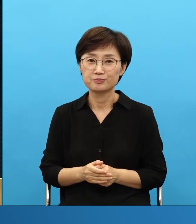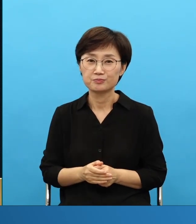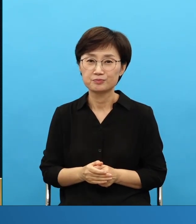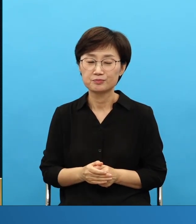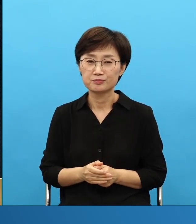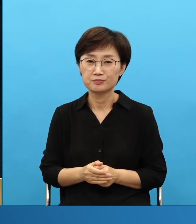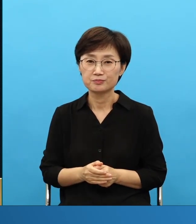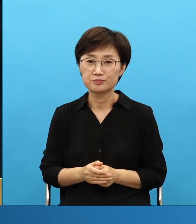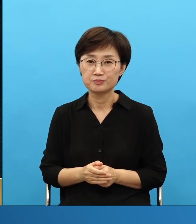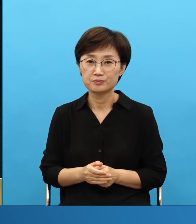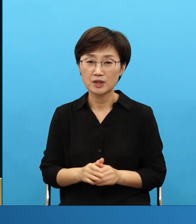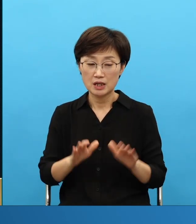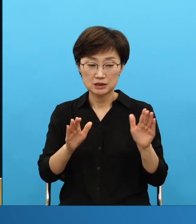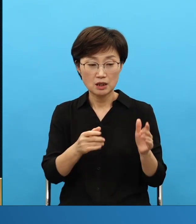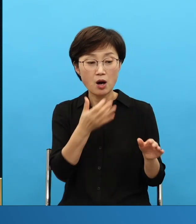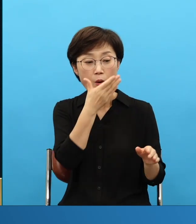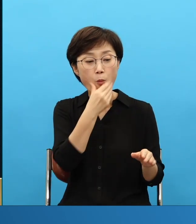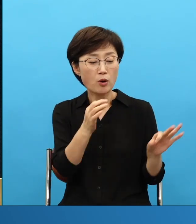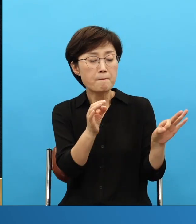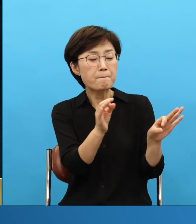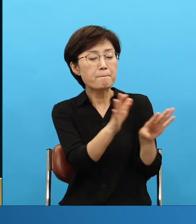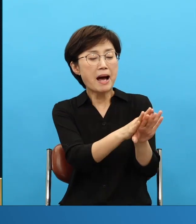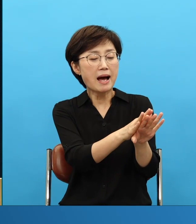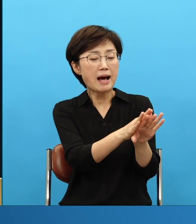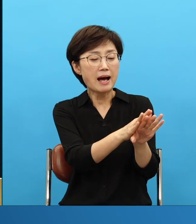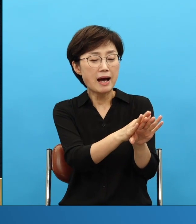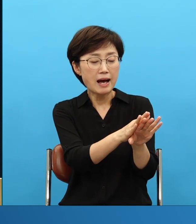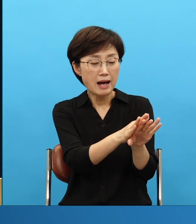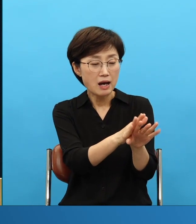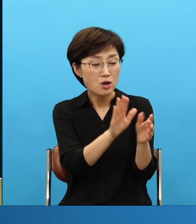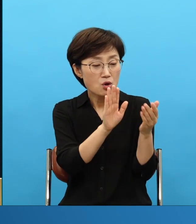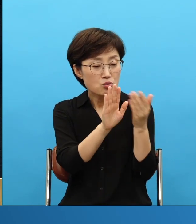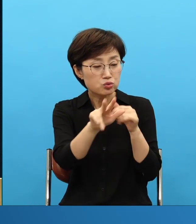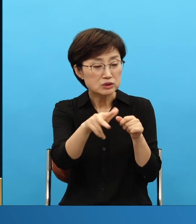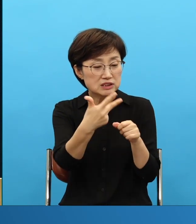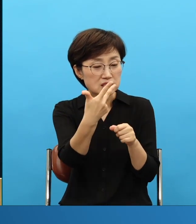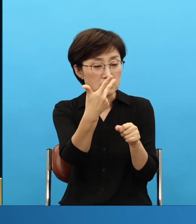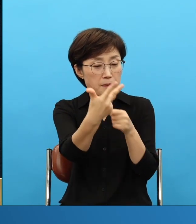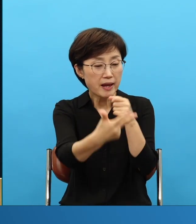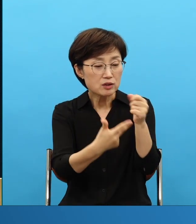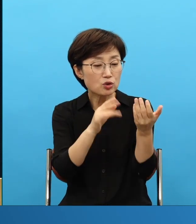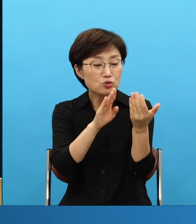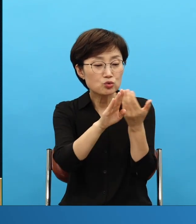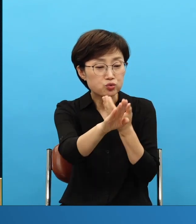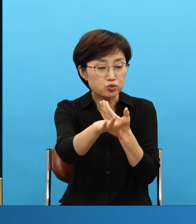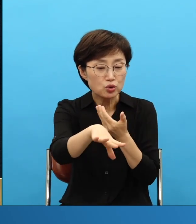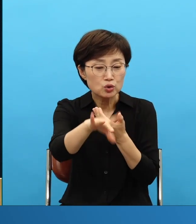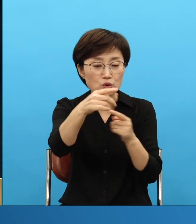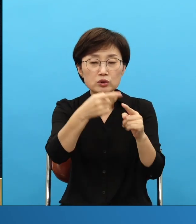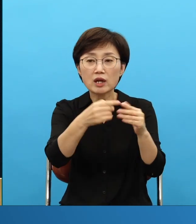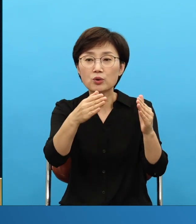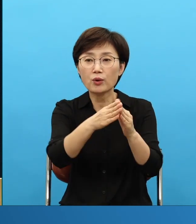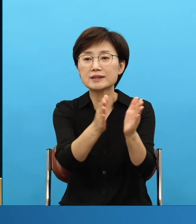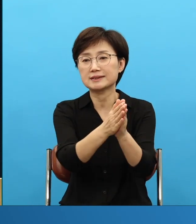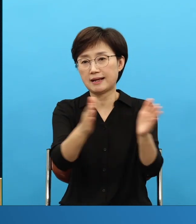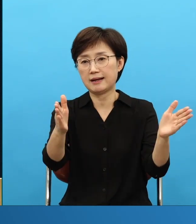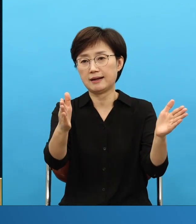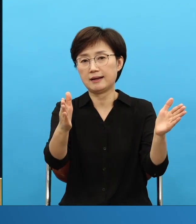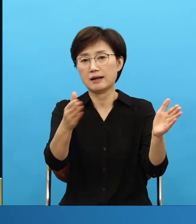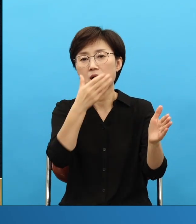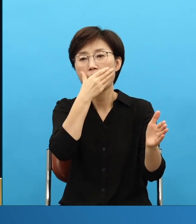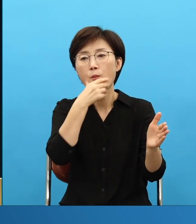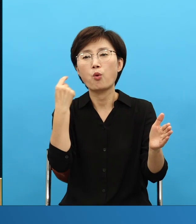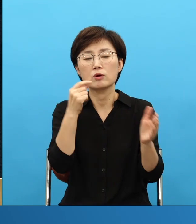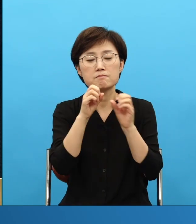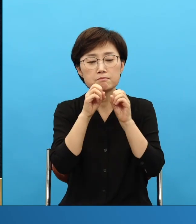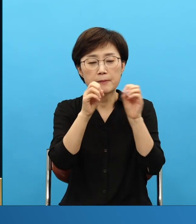700년 만에 복음이 회복되면서 초대교회가 예배를 드렸단 말이에요. The gospel was restored in 봉기를 700 years' time, and the early